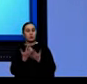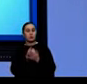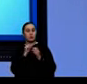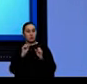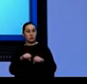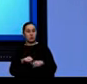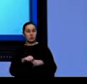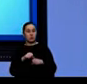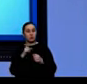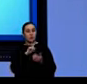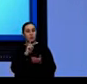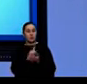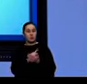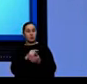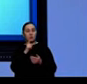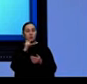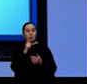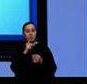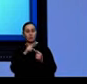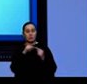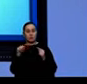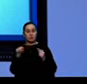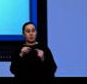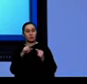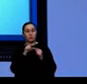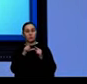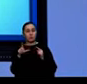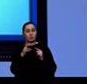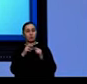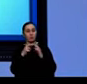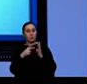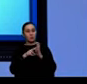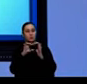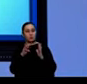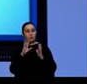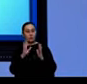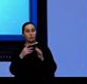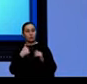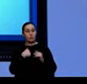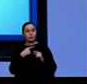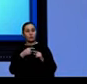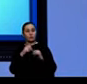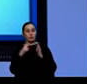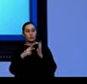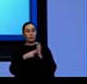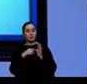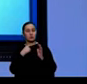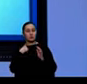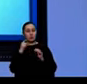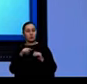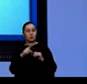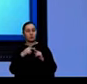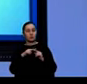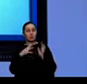bo'ladi? Albatta, qalamning uzunligi 18 cm bo'lsa, biz 18